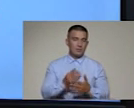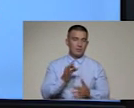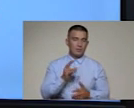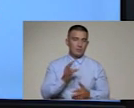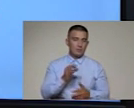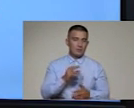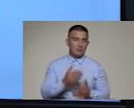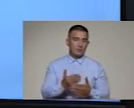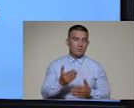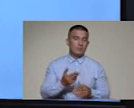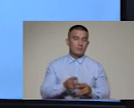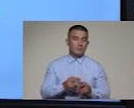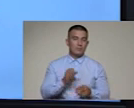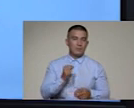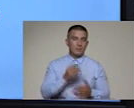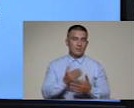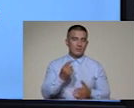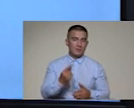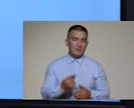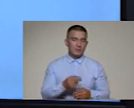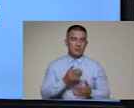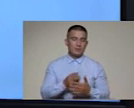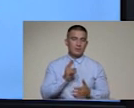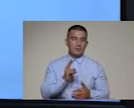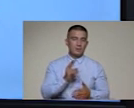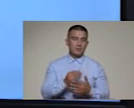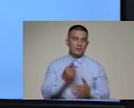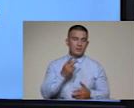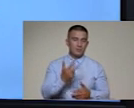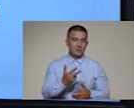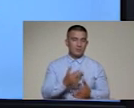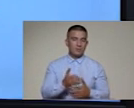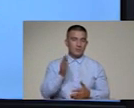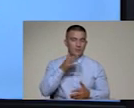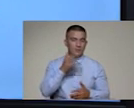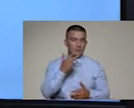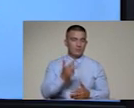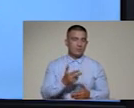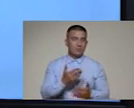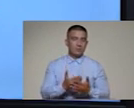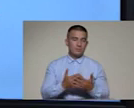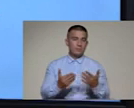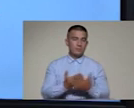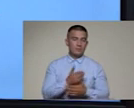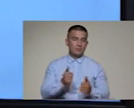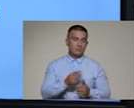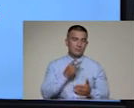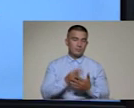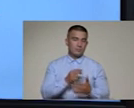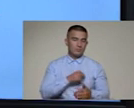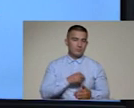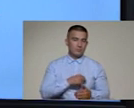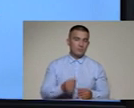keldi. E'tibor bering, alyuminiy 1, kislorod 3, vodorod 3. Endi keyingi holatga ahamiyat berishingizni